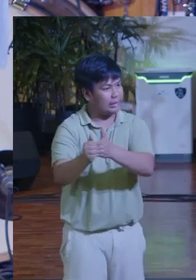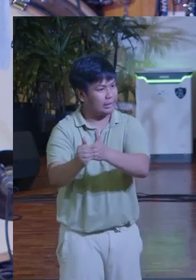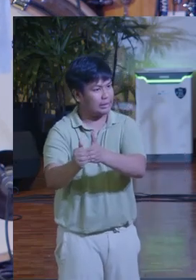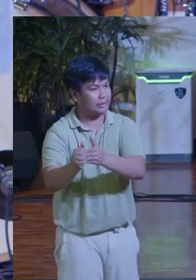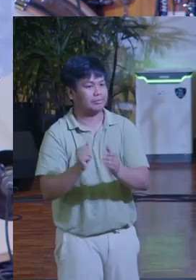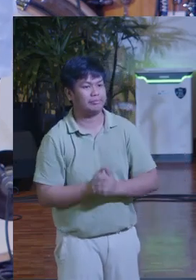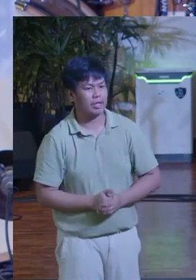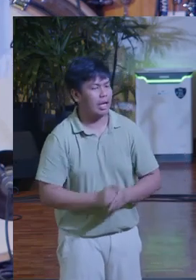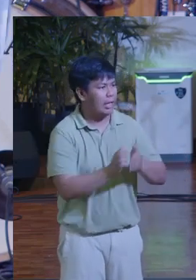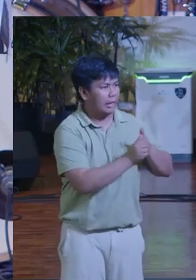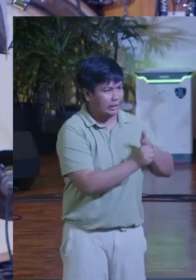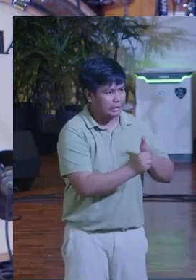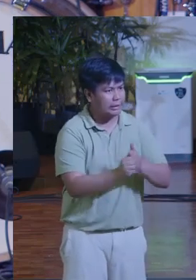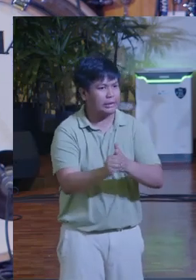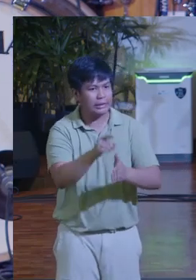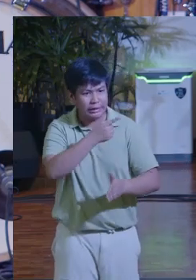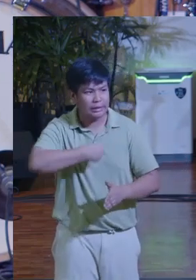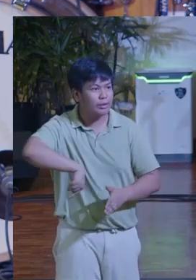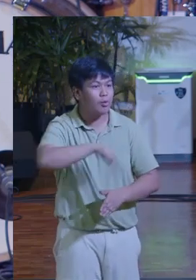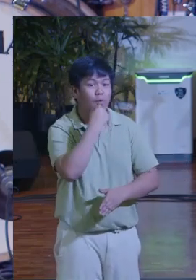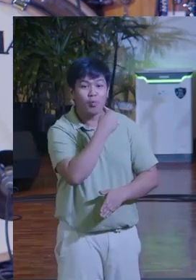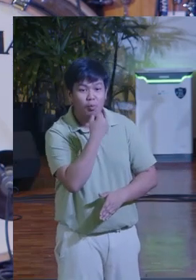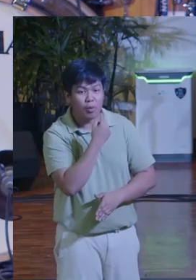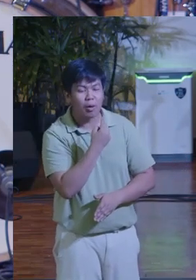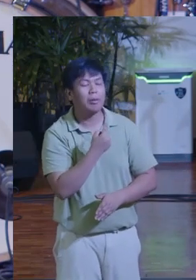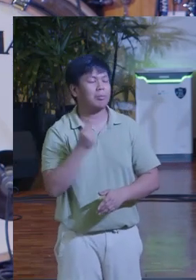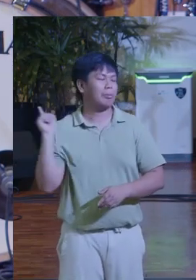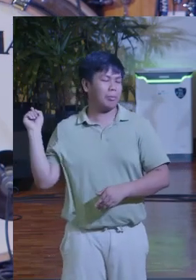Ang kanyang nililid, kami din tatlo.